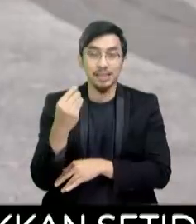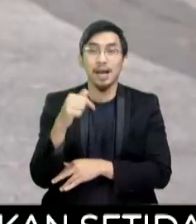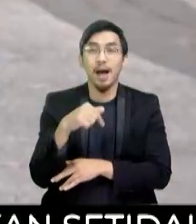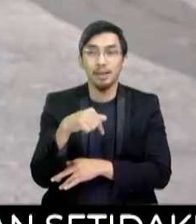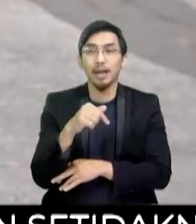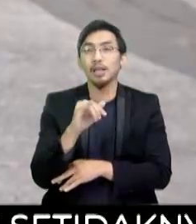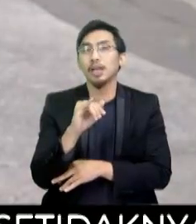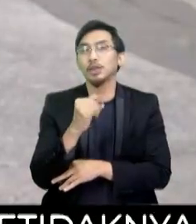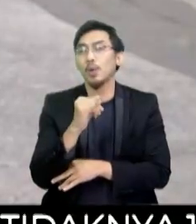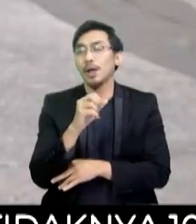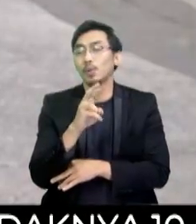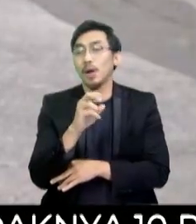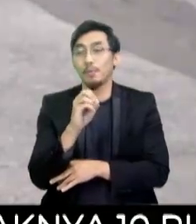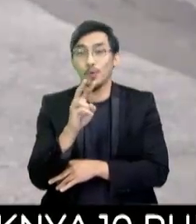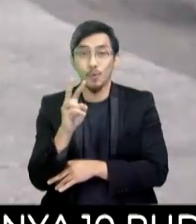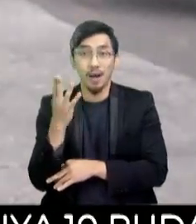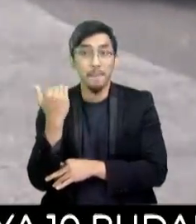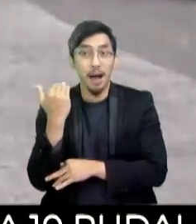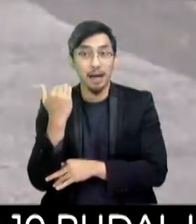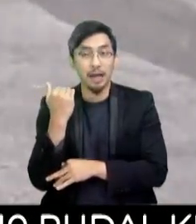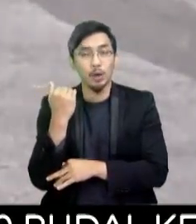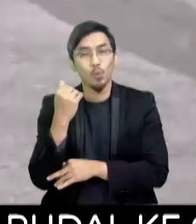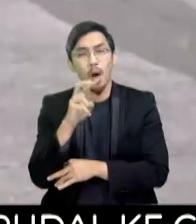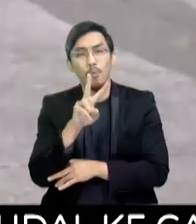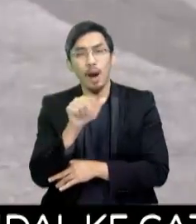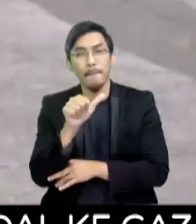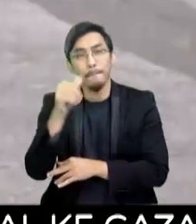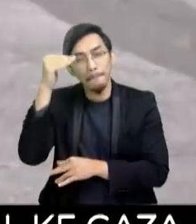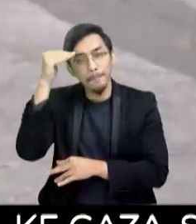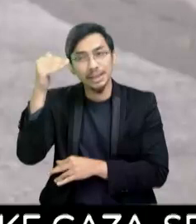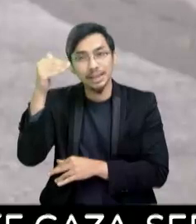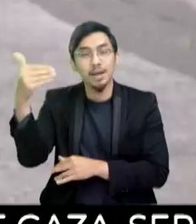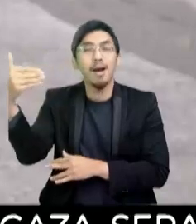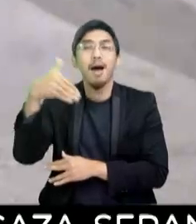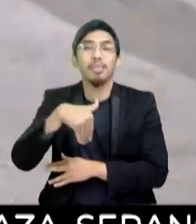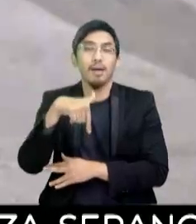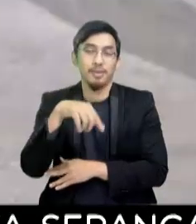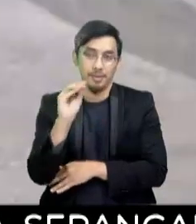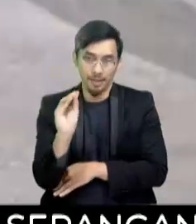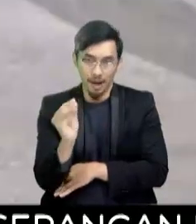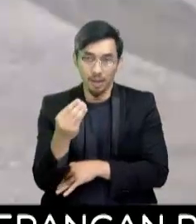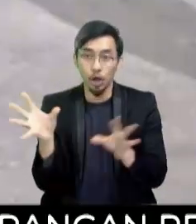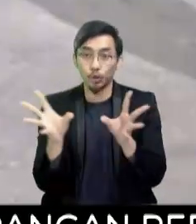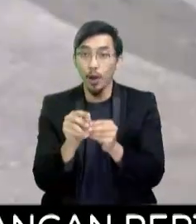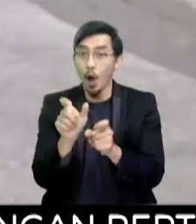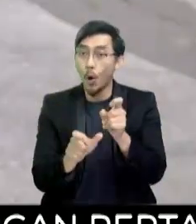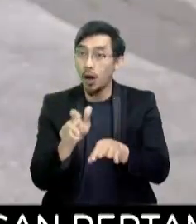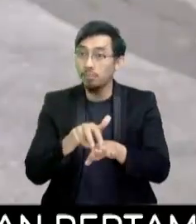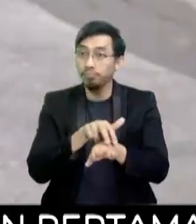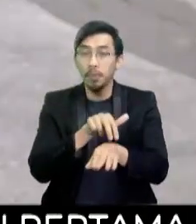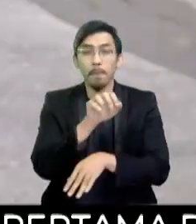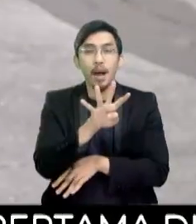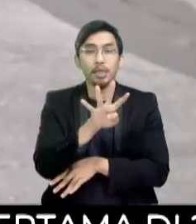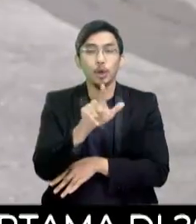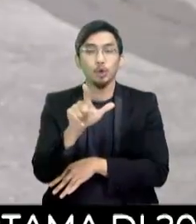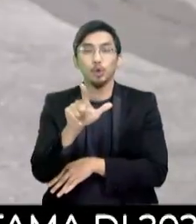2022 kemarin tercatat ada 2016 yang bebas dengan total penumpang sebanyak 47 orang